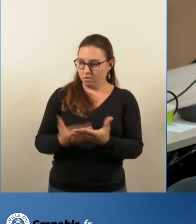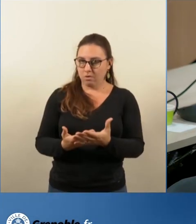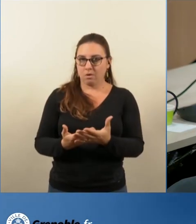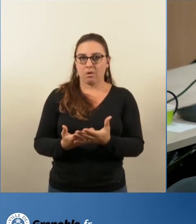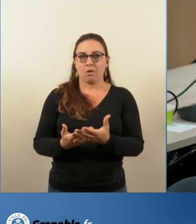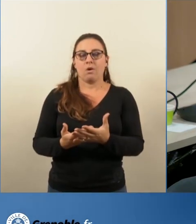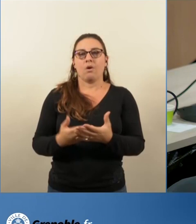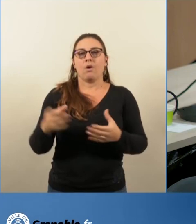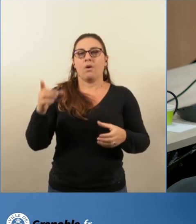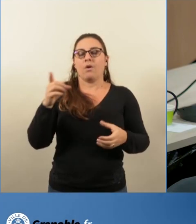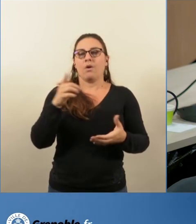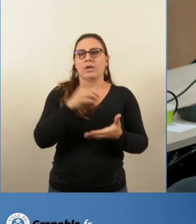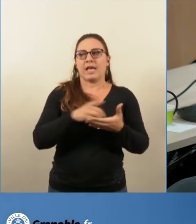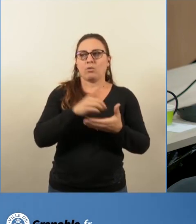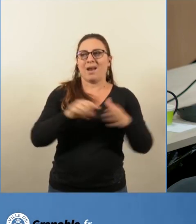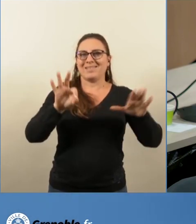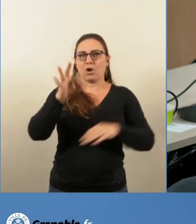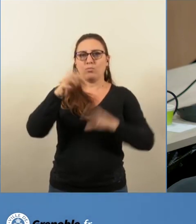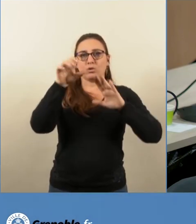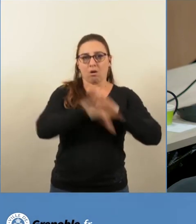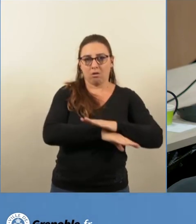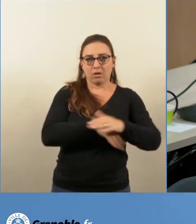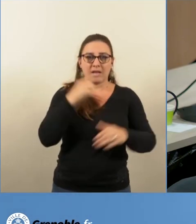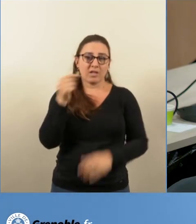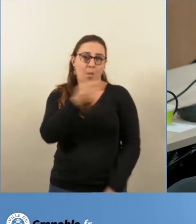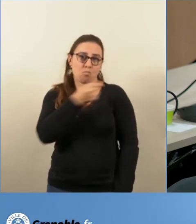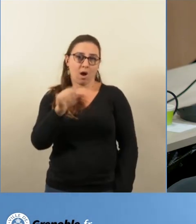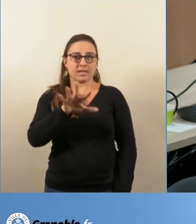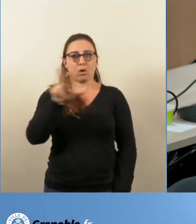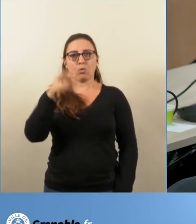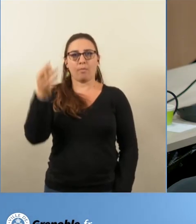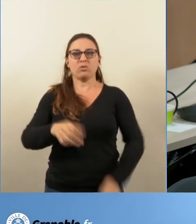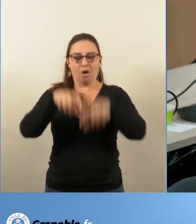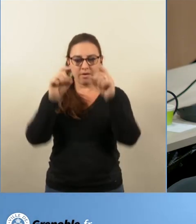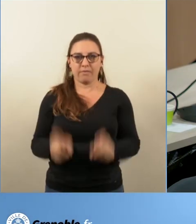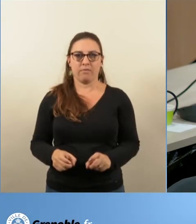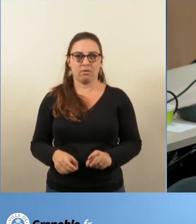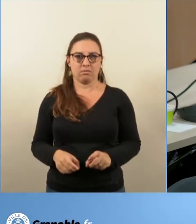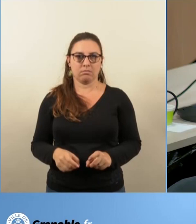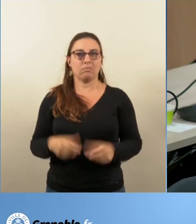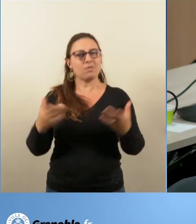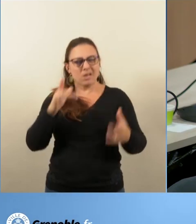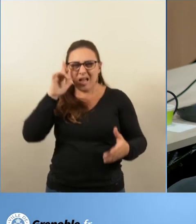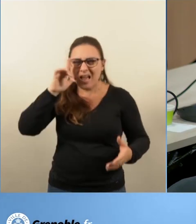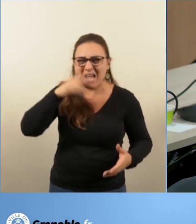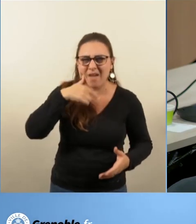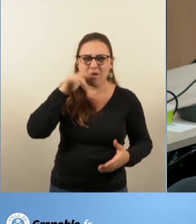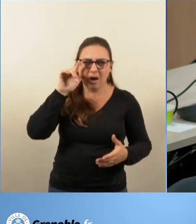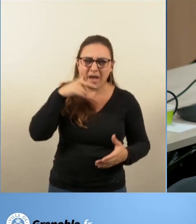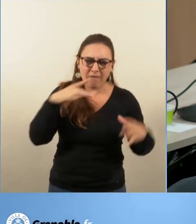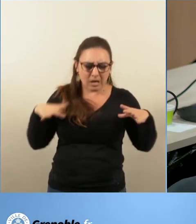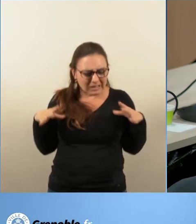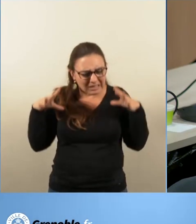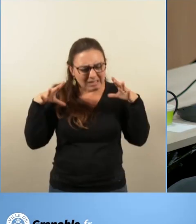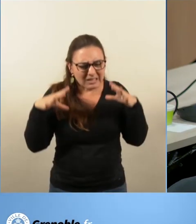de Gazal a baissé de plus de 50%, c'est moins 53%. donc voilà aujourd'hui ce que les efforts qui ont été engagés